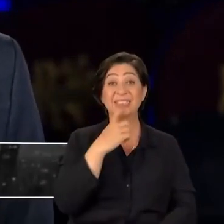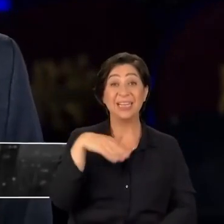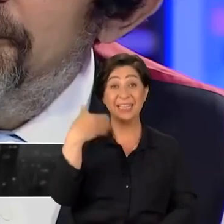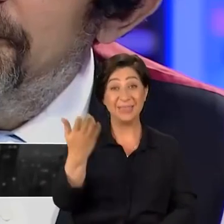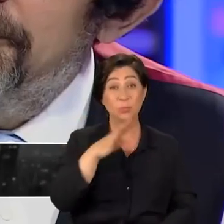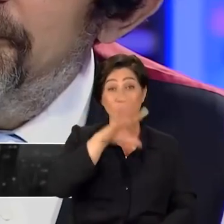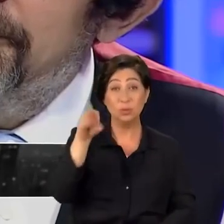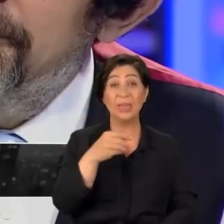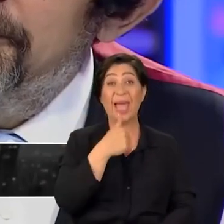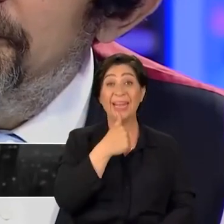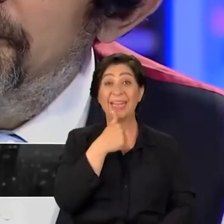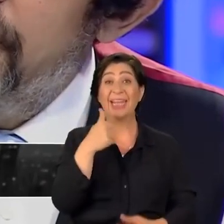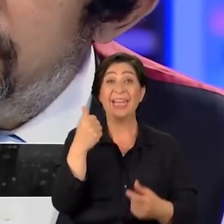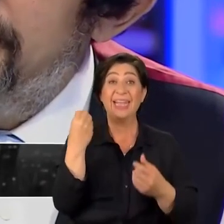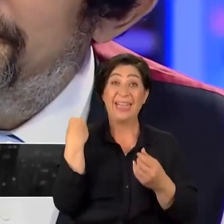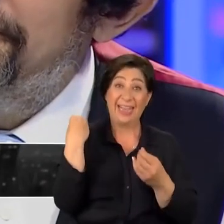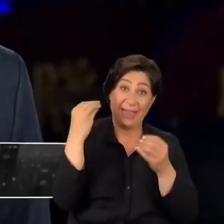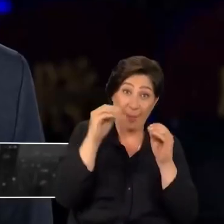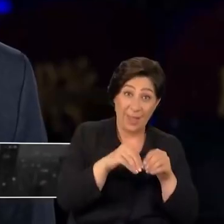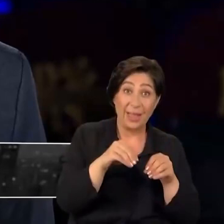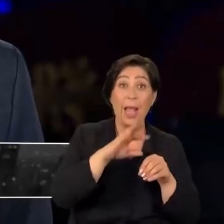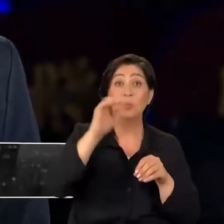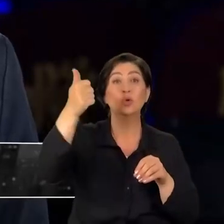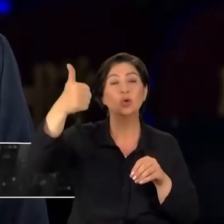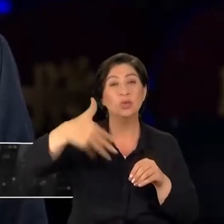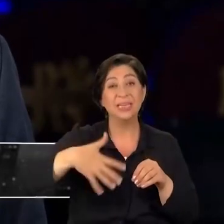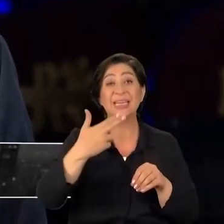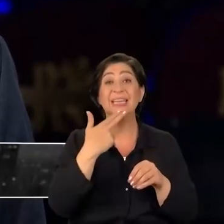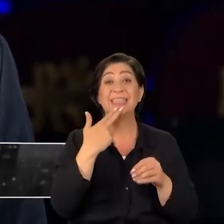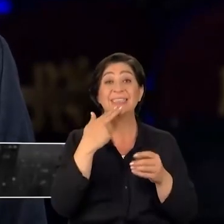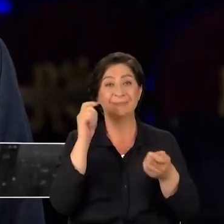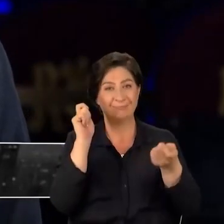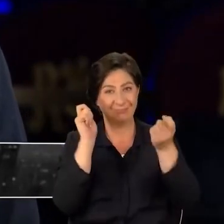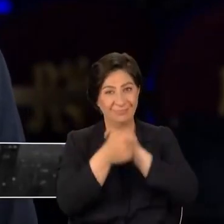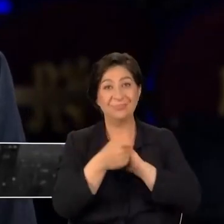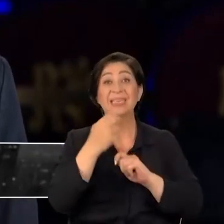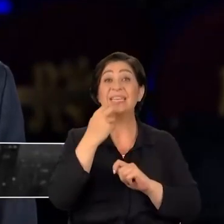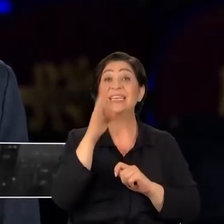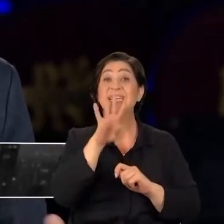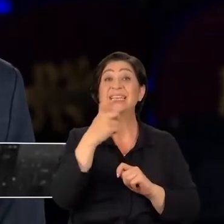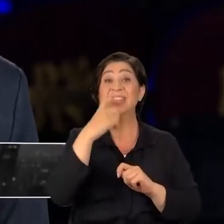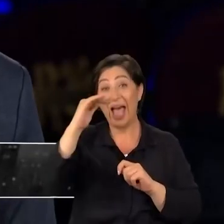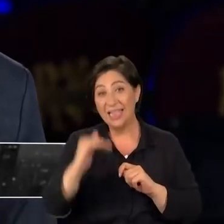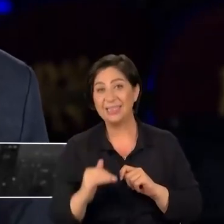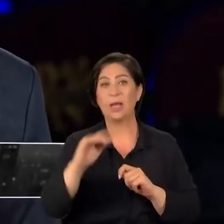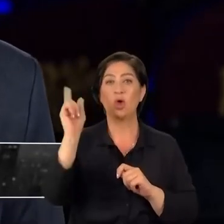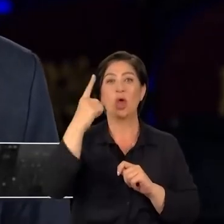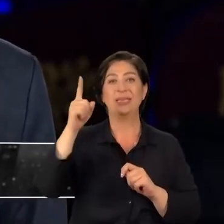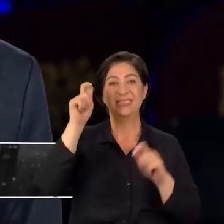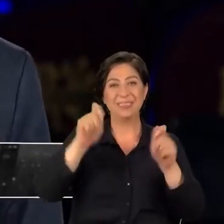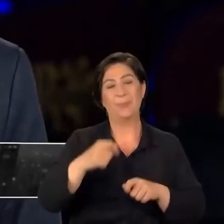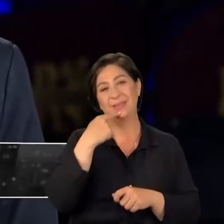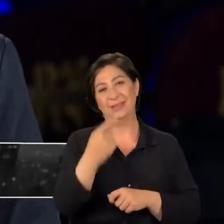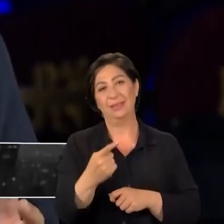bütün erkekleri hemen yarın emekledim. Güzel. Bütün yöneticilerinizi kadınlardan ve mümkünse 40 yaşın altındaki kadınlardan seçin diyorum. Zaten harikulade. Biz